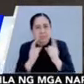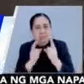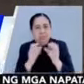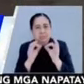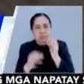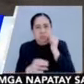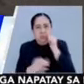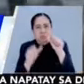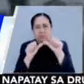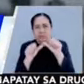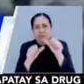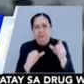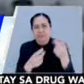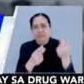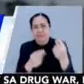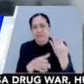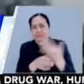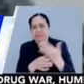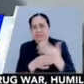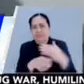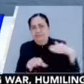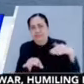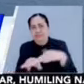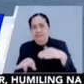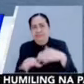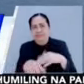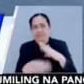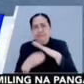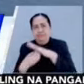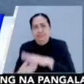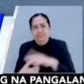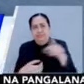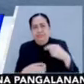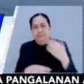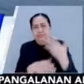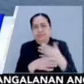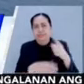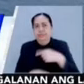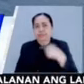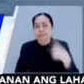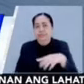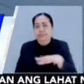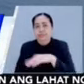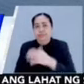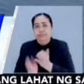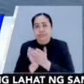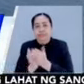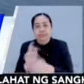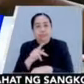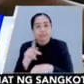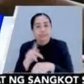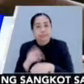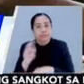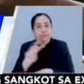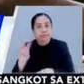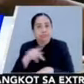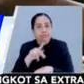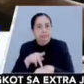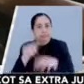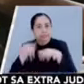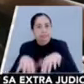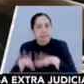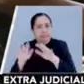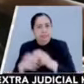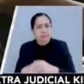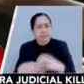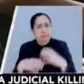ang mga ginagawang pagbangga, panggigipit at pangaharang ng China sa mga barko ng Pilipinas sa West Philippine Sea. Committed talaga sila